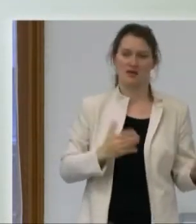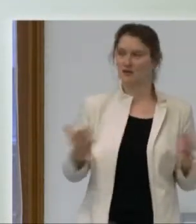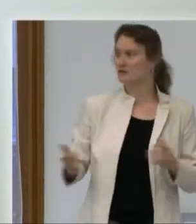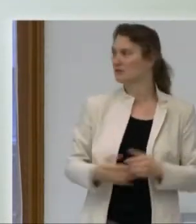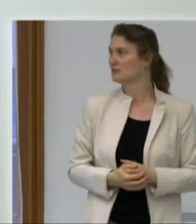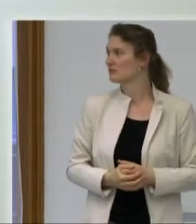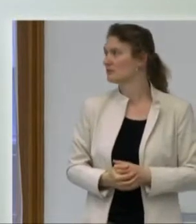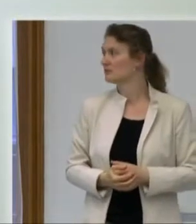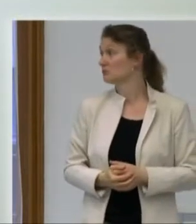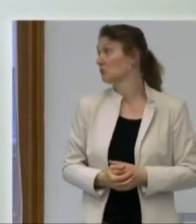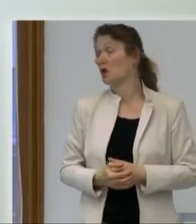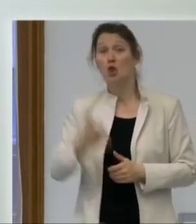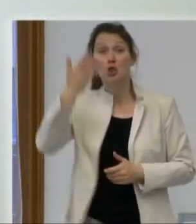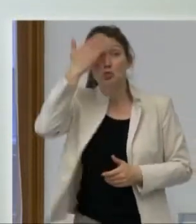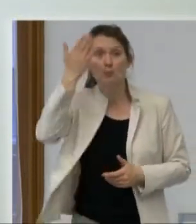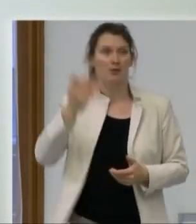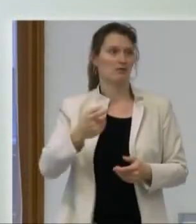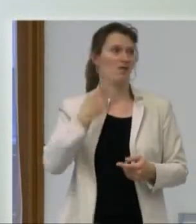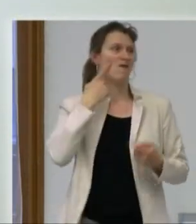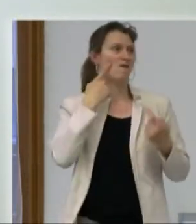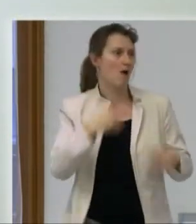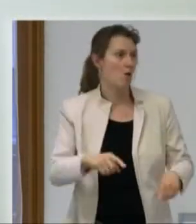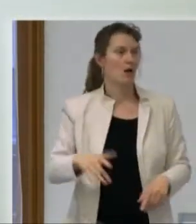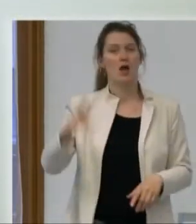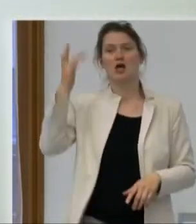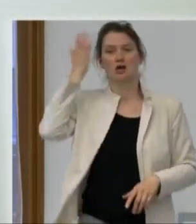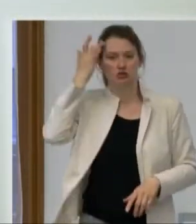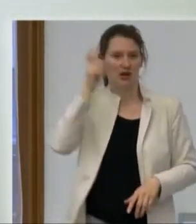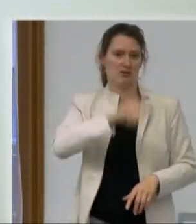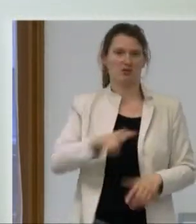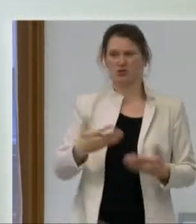Fleißige und faule, dumme und gescheite und so weiter.